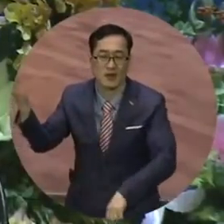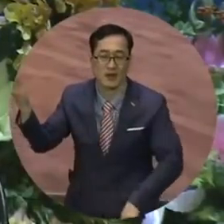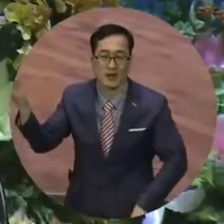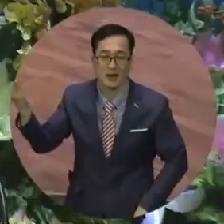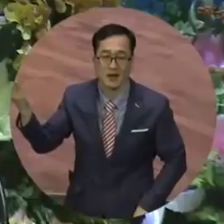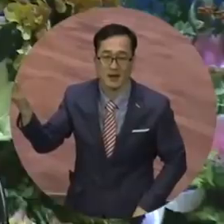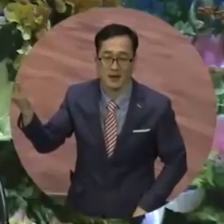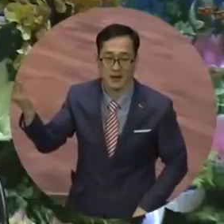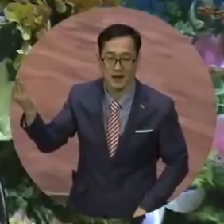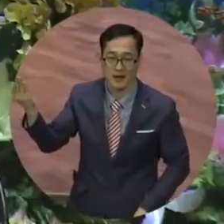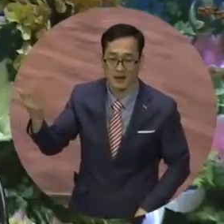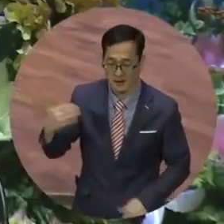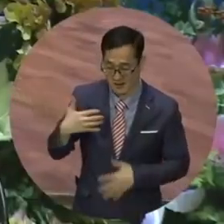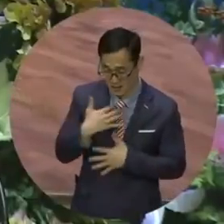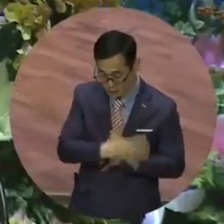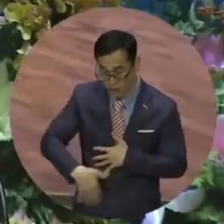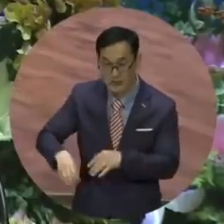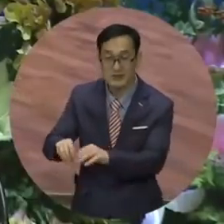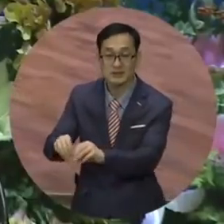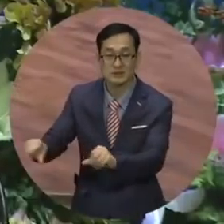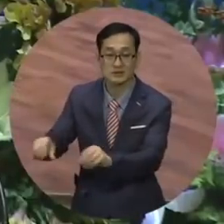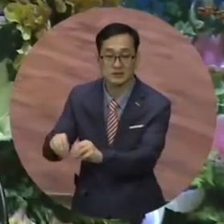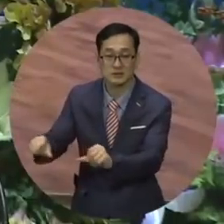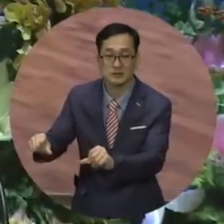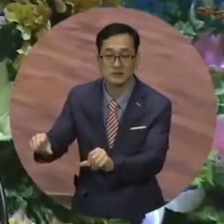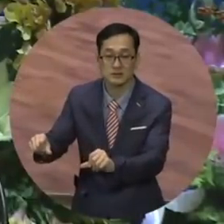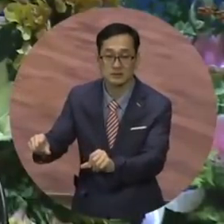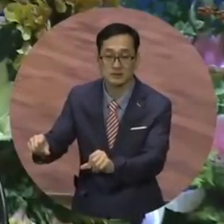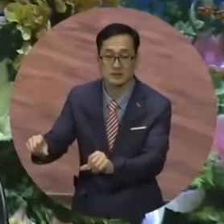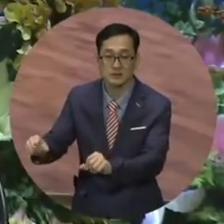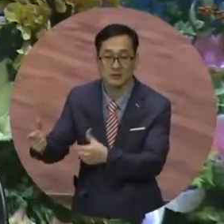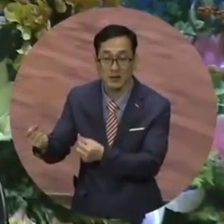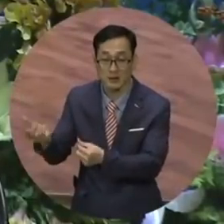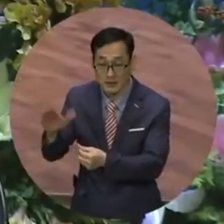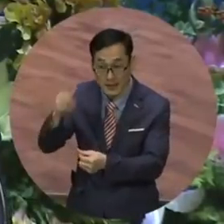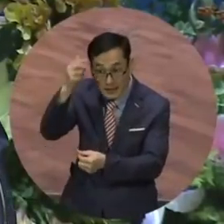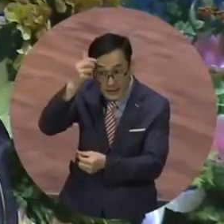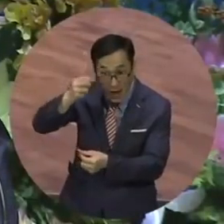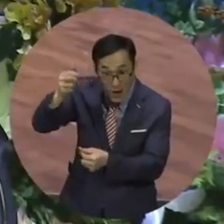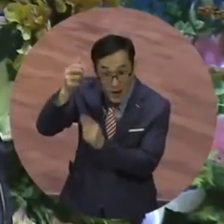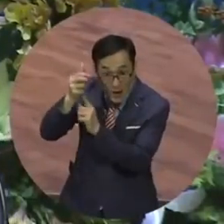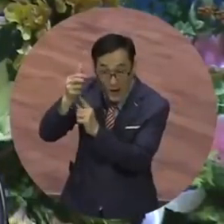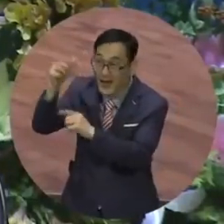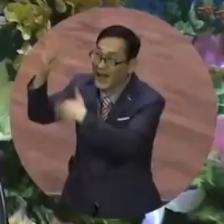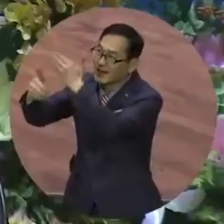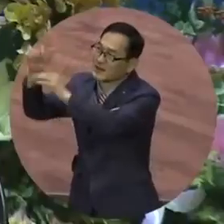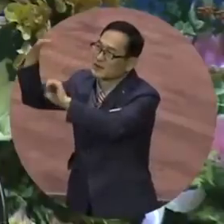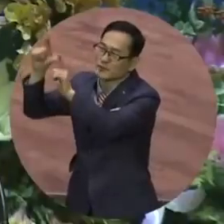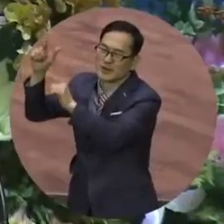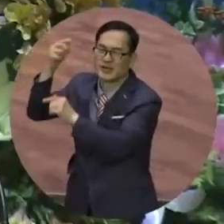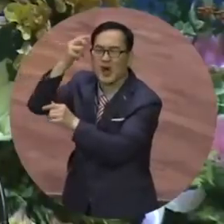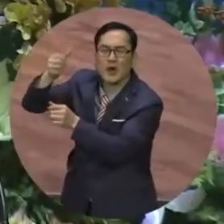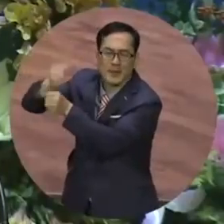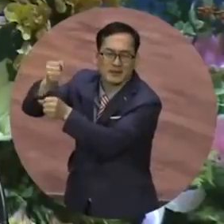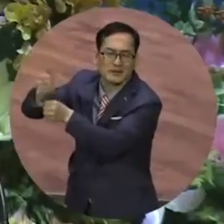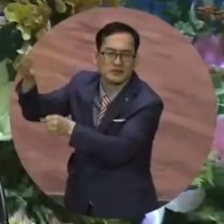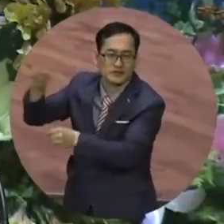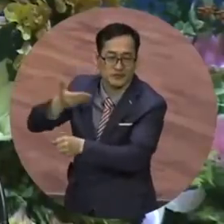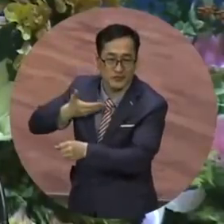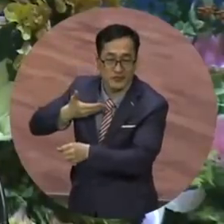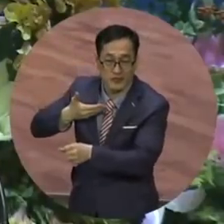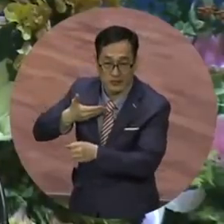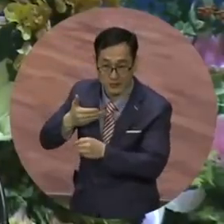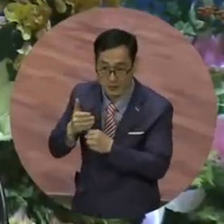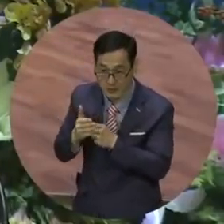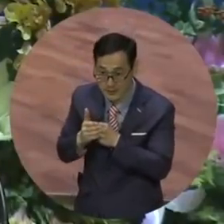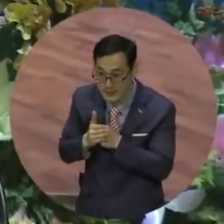때문에 육체는 흙처럼 흙으로 돌아가요. 근데 영은 하나님 형상으로 지음받았어. 그래서, 이 무슨